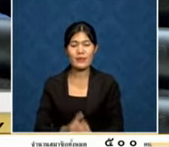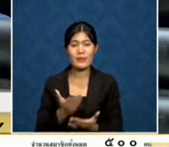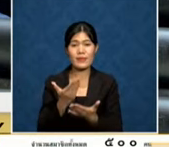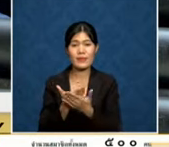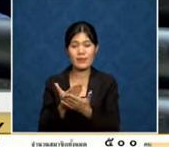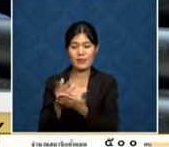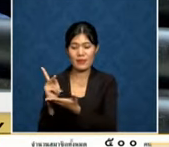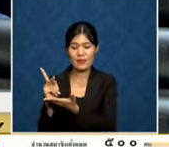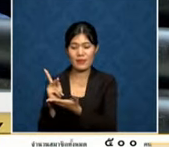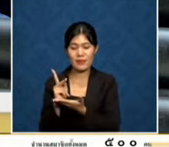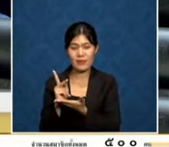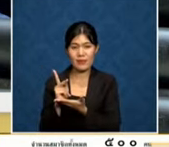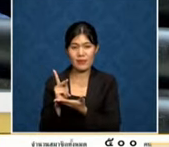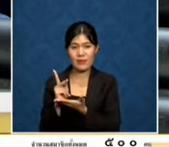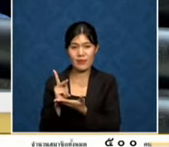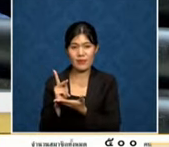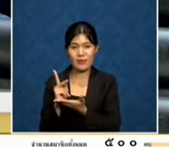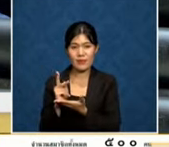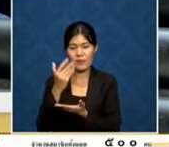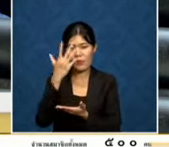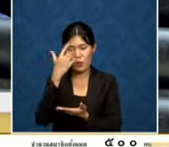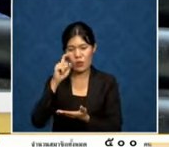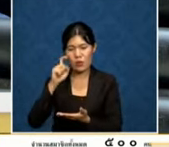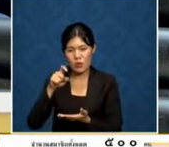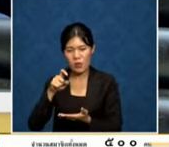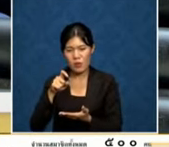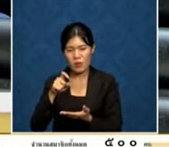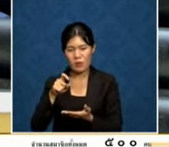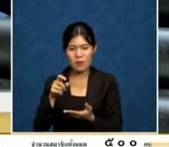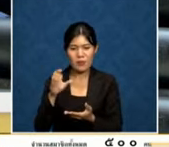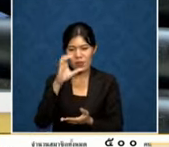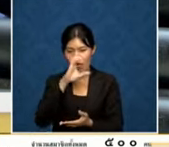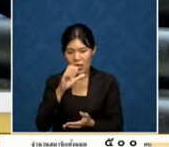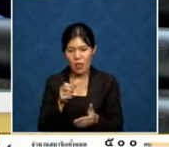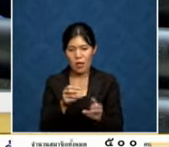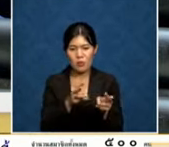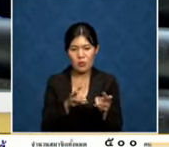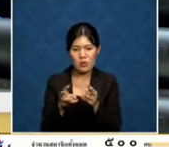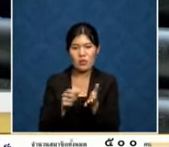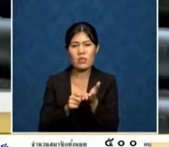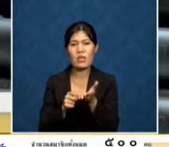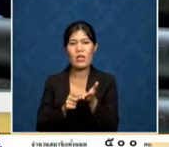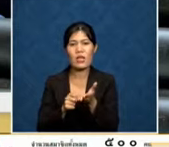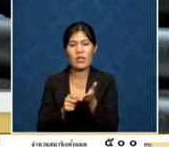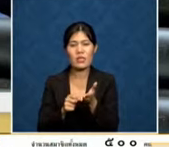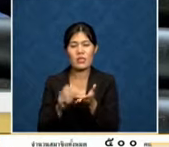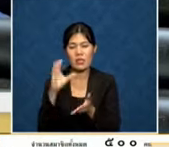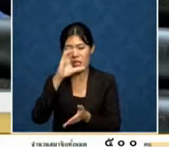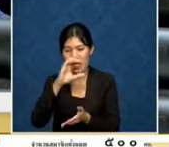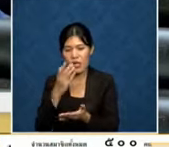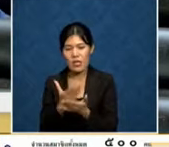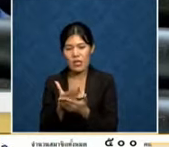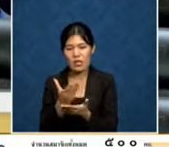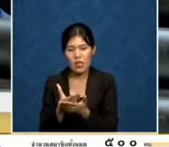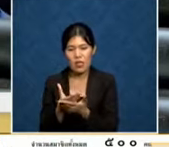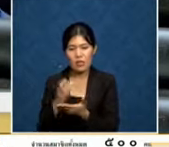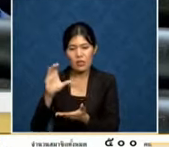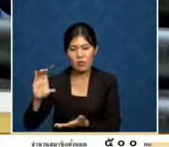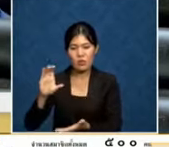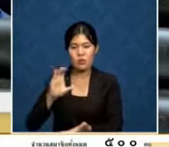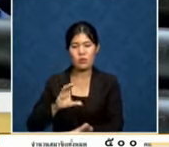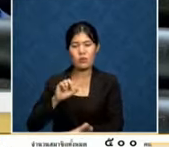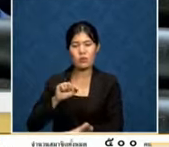มาเพราะท่านต้องดิ้นรนไร้หนทางในการหาเงินในระบบงบประมาณ